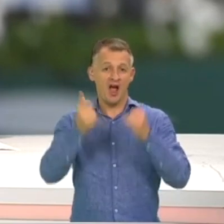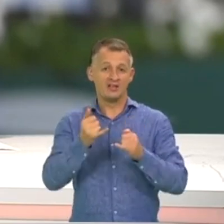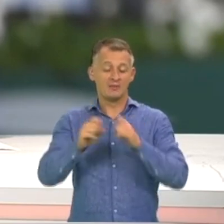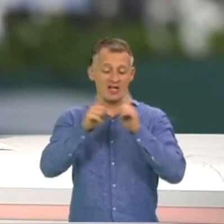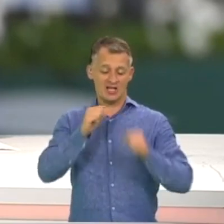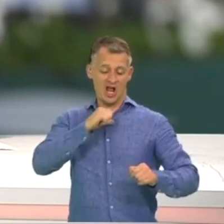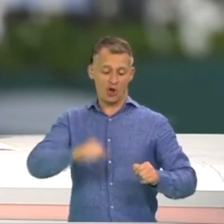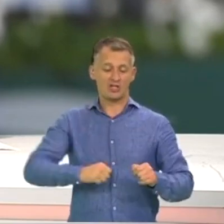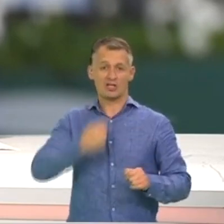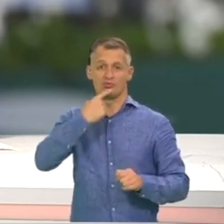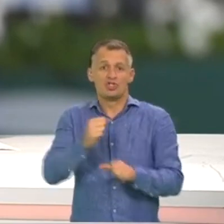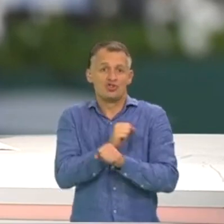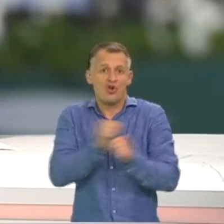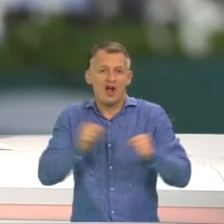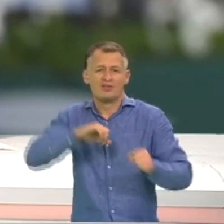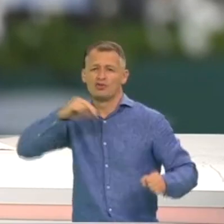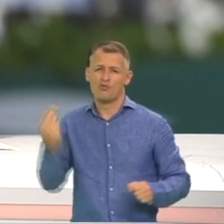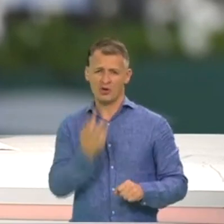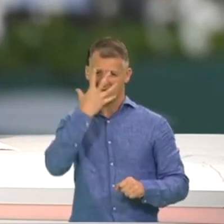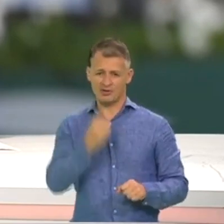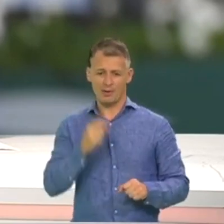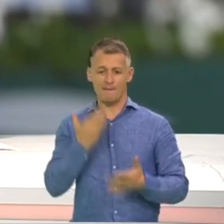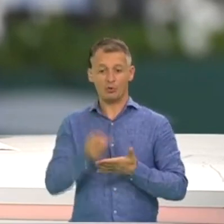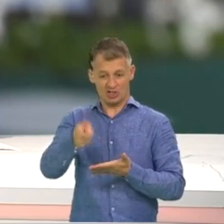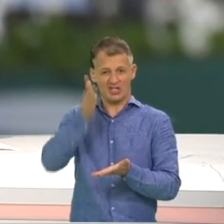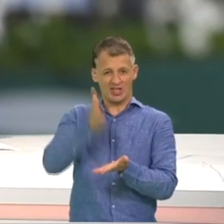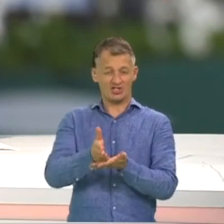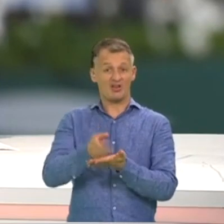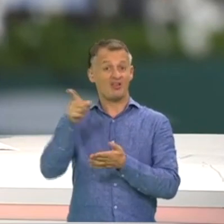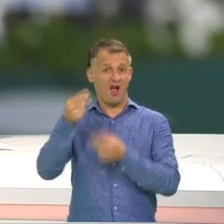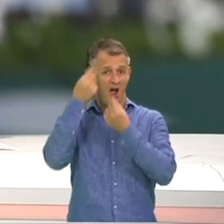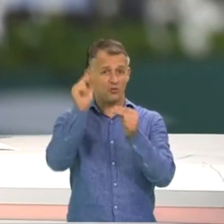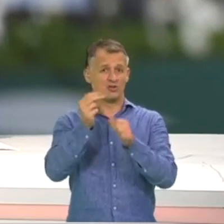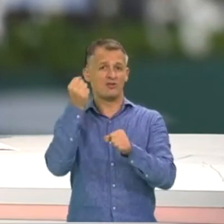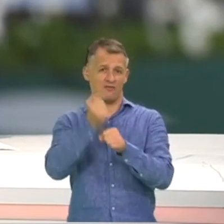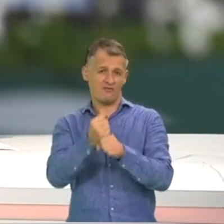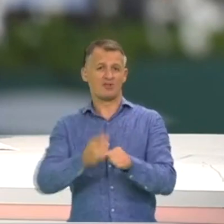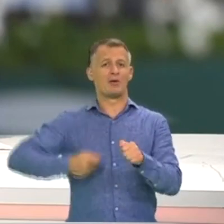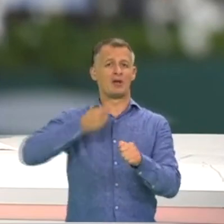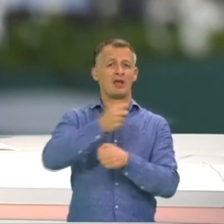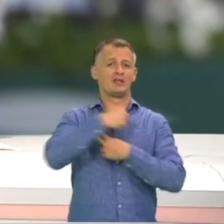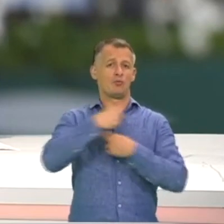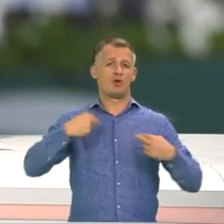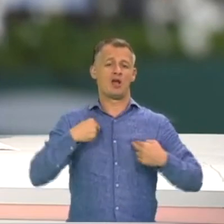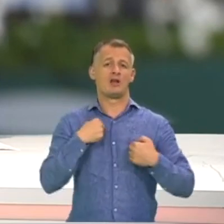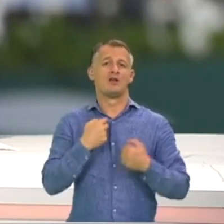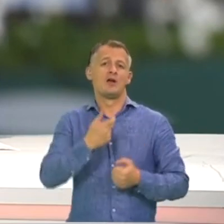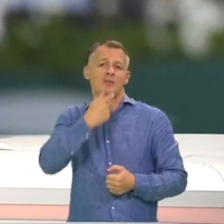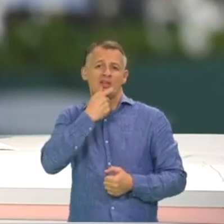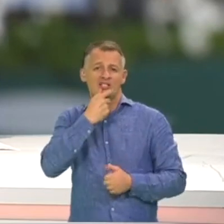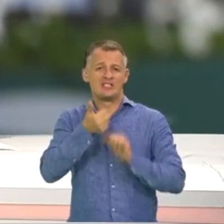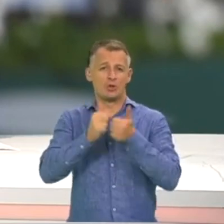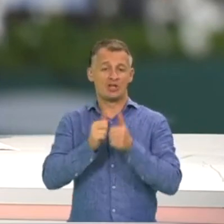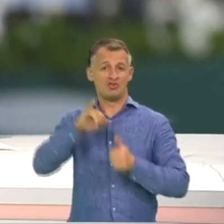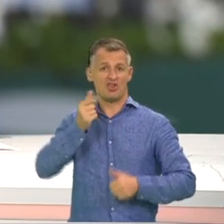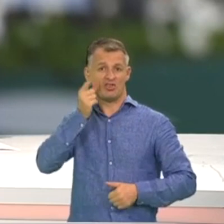spus că e șocată și dezamăgită de această decizie și a anunțat că va face apel la Tribunalul de Arbitraj Sportiv. Și tatăl